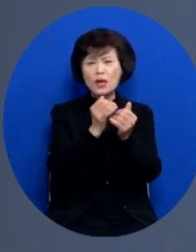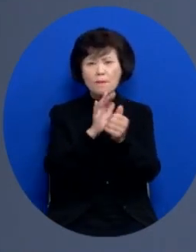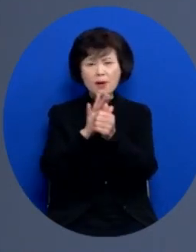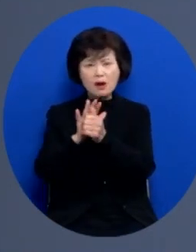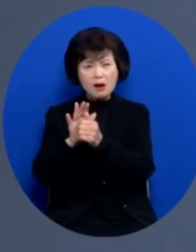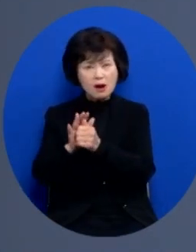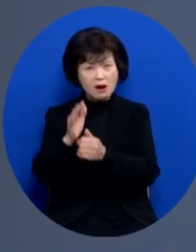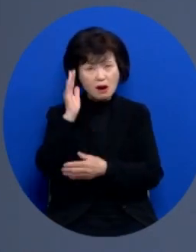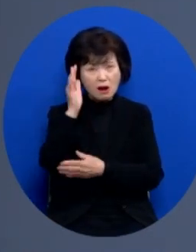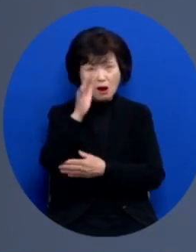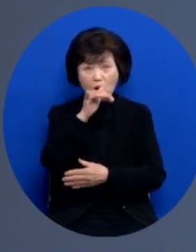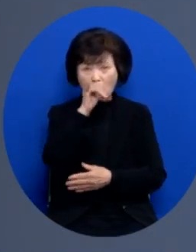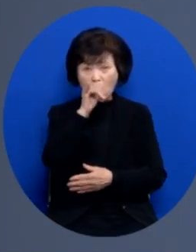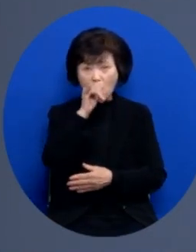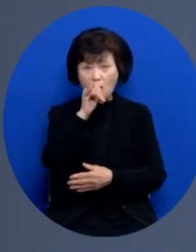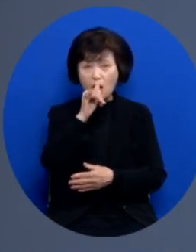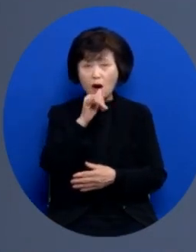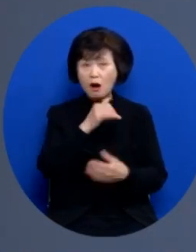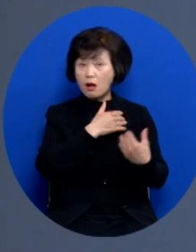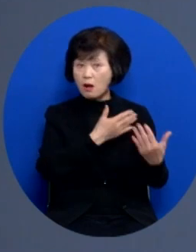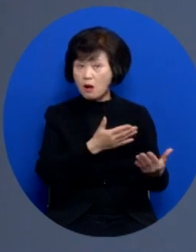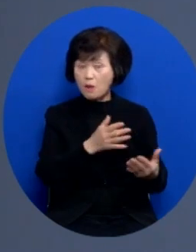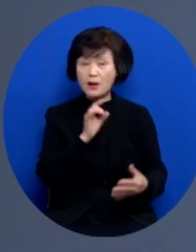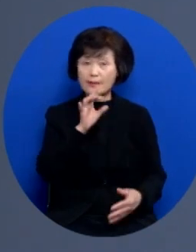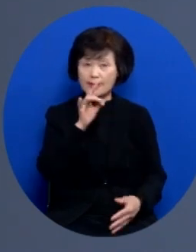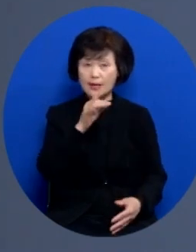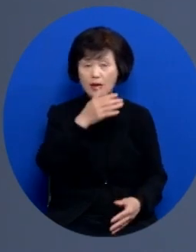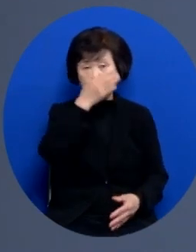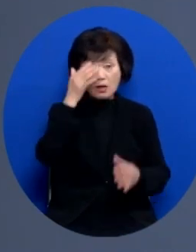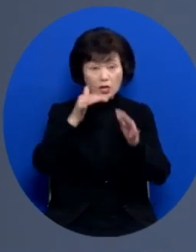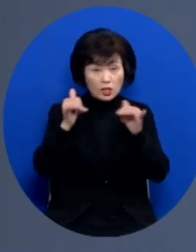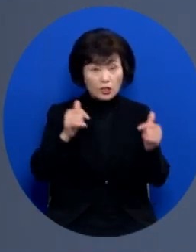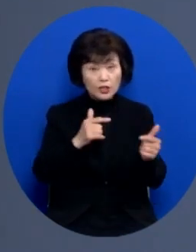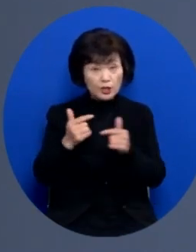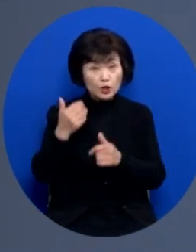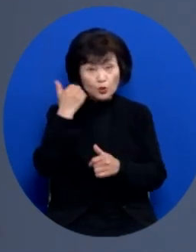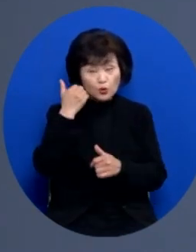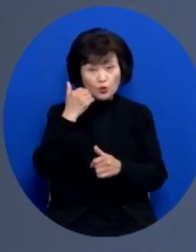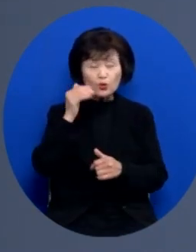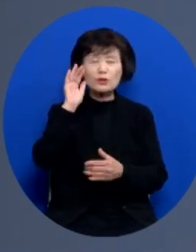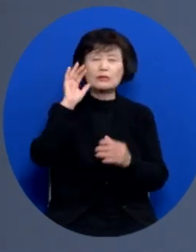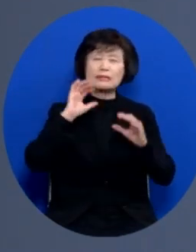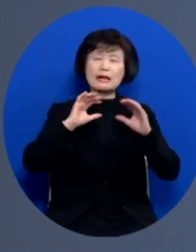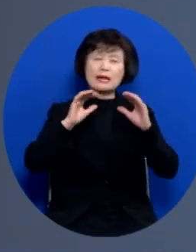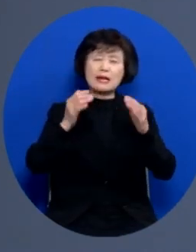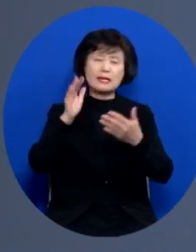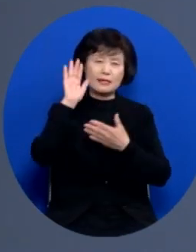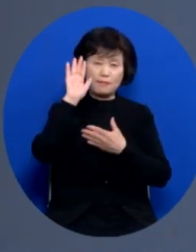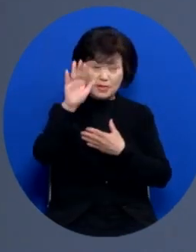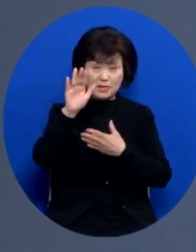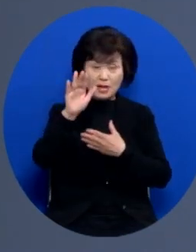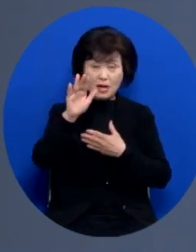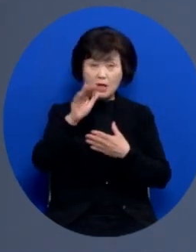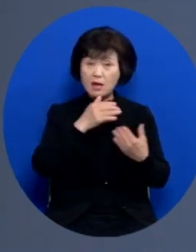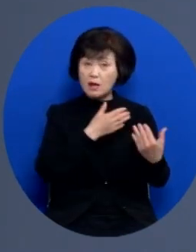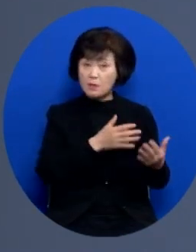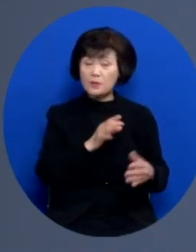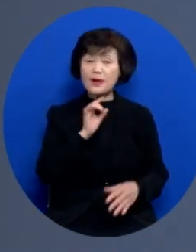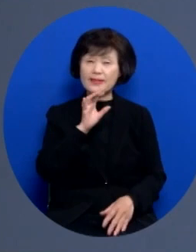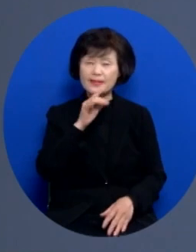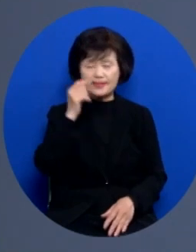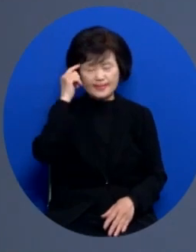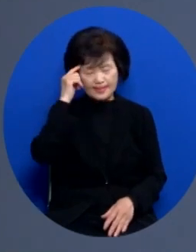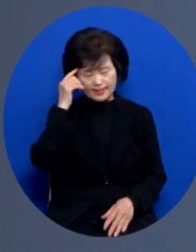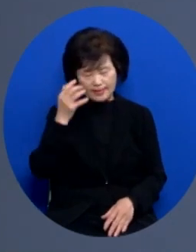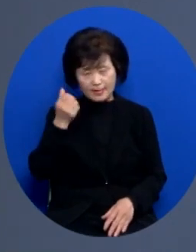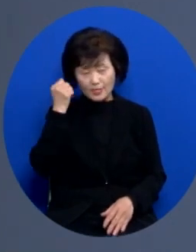했어요. 이대로 둬서는 안 되겠다. 청년들은 이 나라의 미래인데 이대로 둬서는 안 되겠다